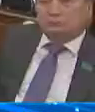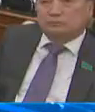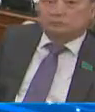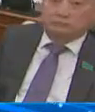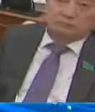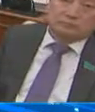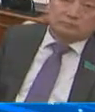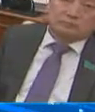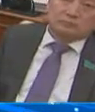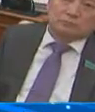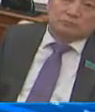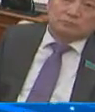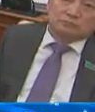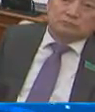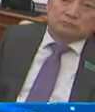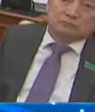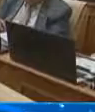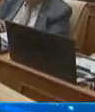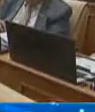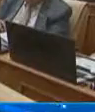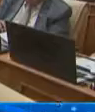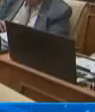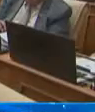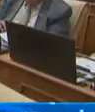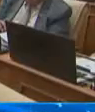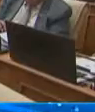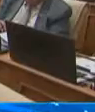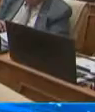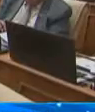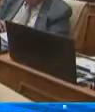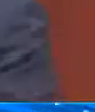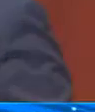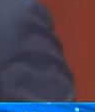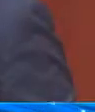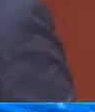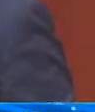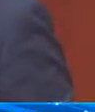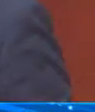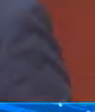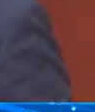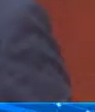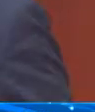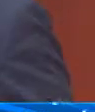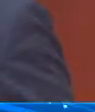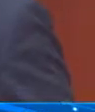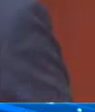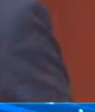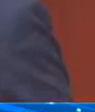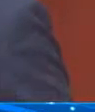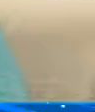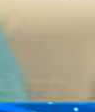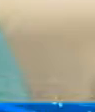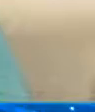бүгінге дейін орын алған олқылықтар жойылады. Қызмет көрсету құны қатаң қадағаланады. Егер бизнес жүктелген міндетін атқара алмаса, ол